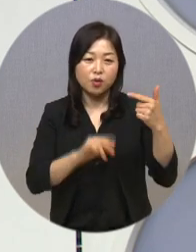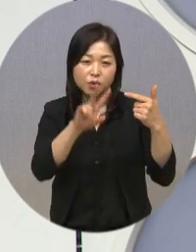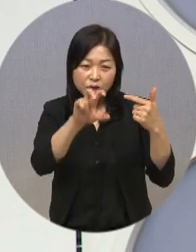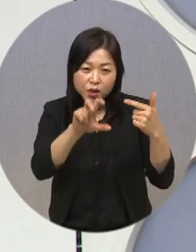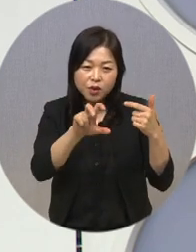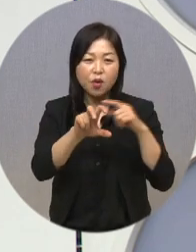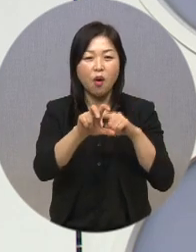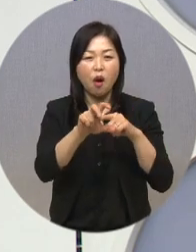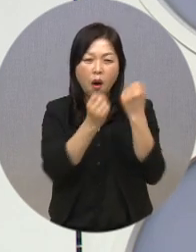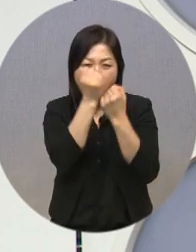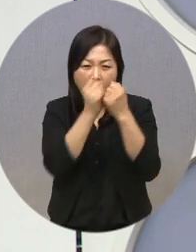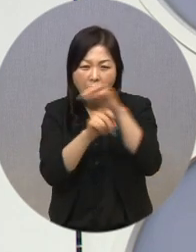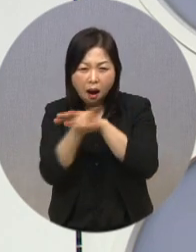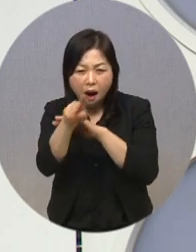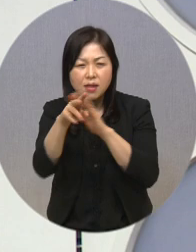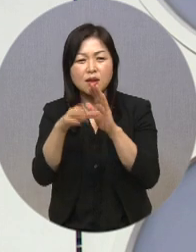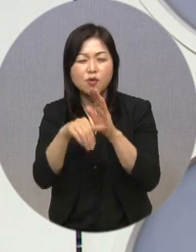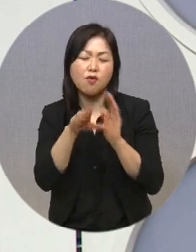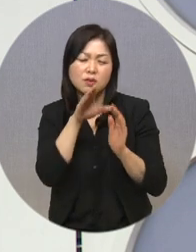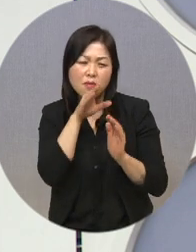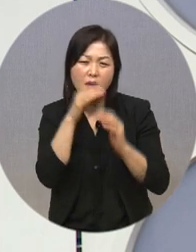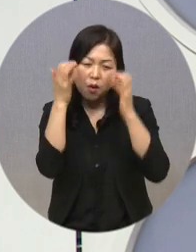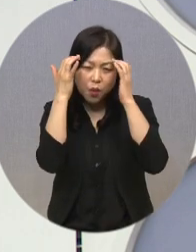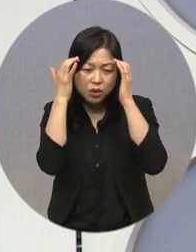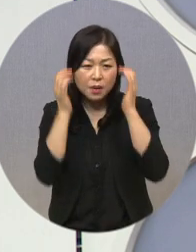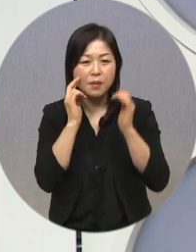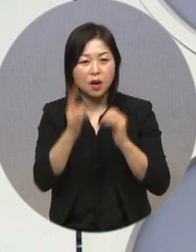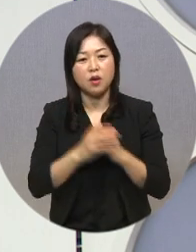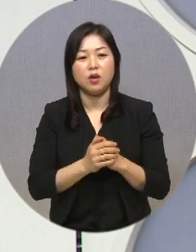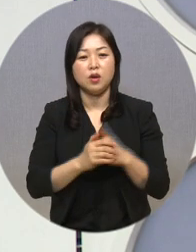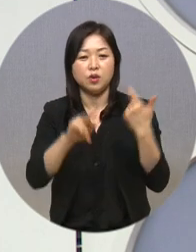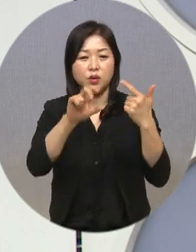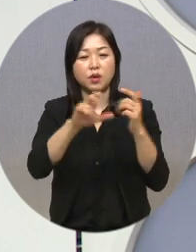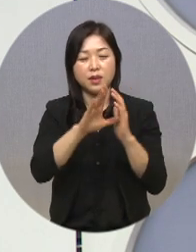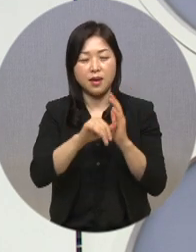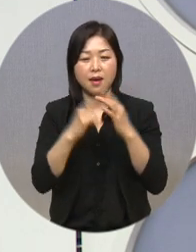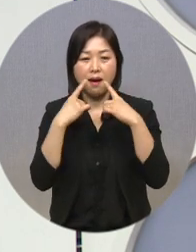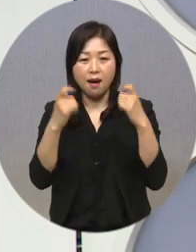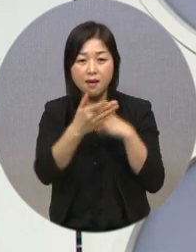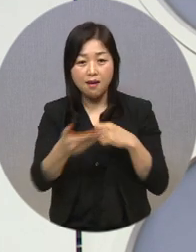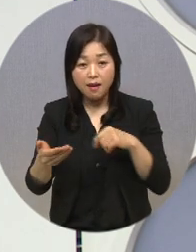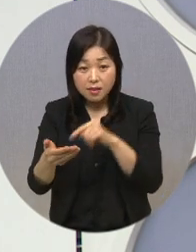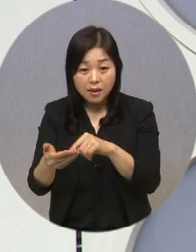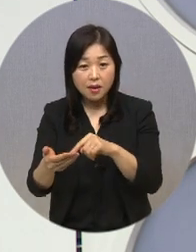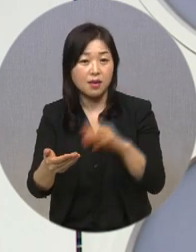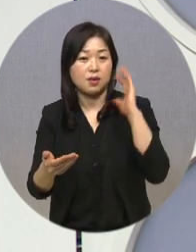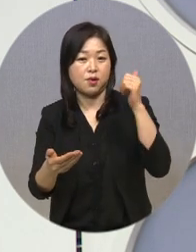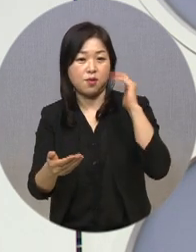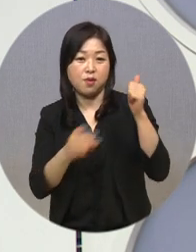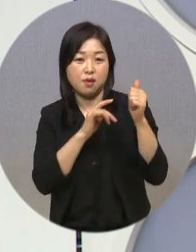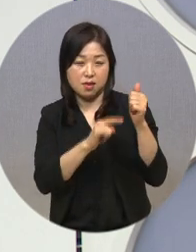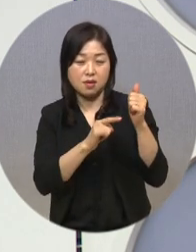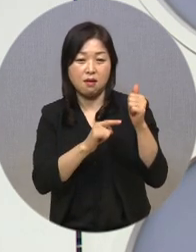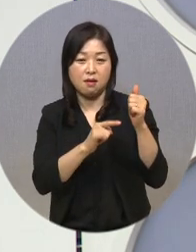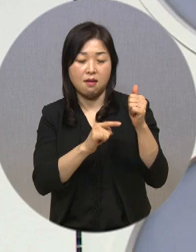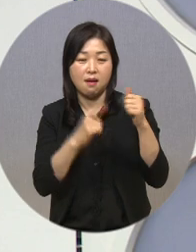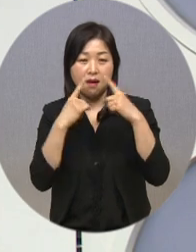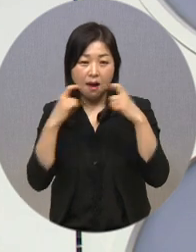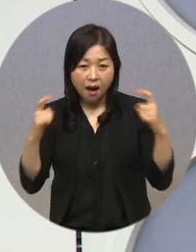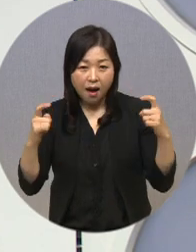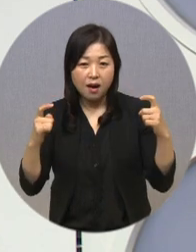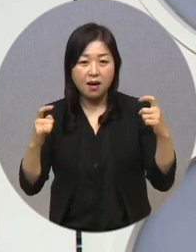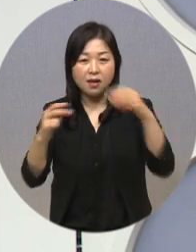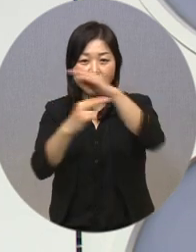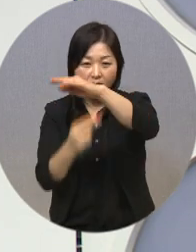고생했습니다. 6.25 때도 한강으로 갔더니 이미 대통령께서 한강 다리를 끊고